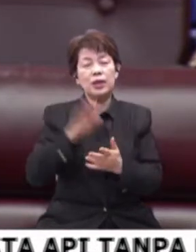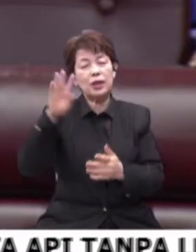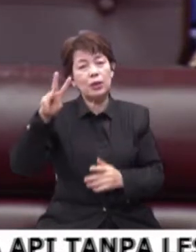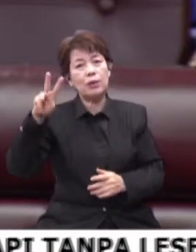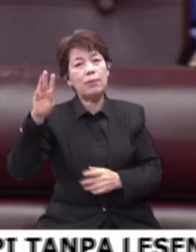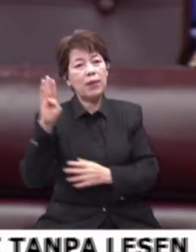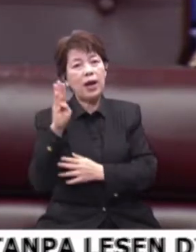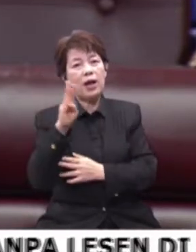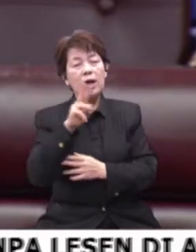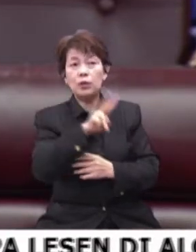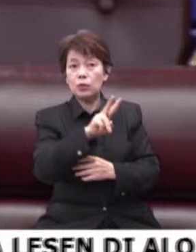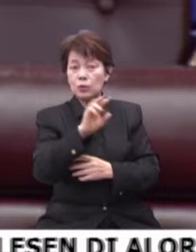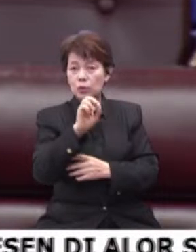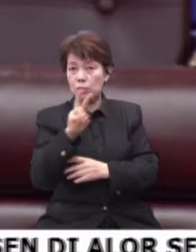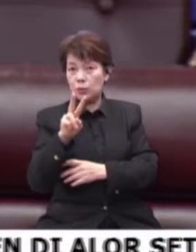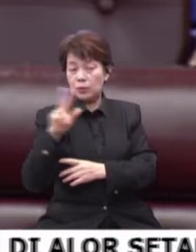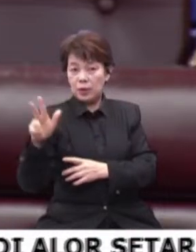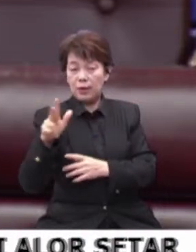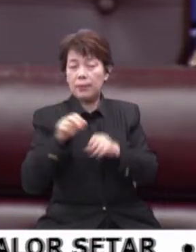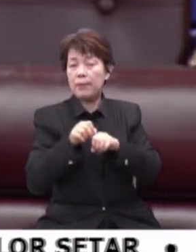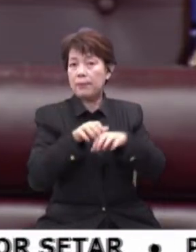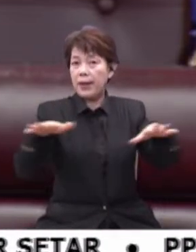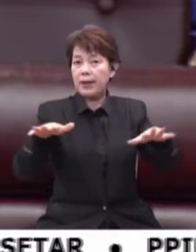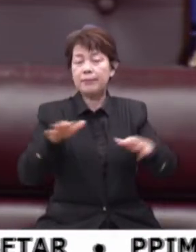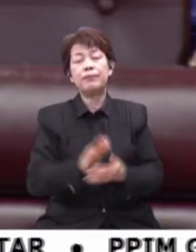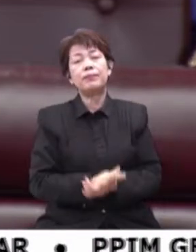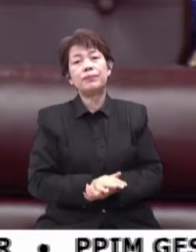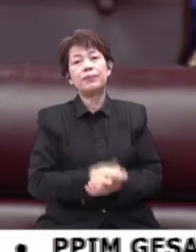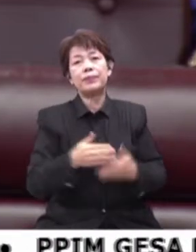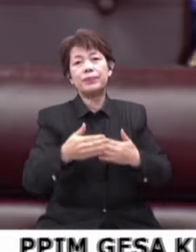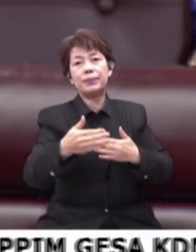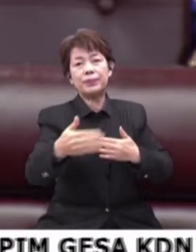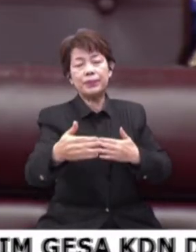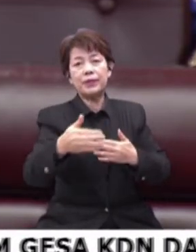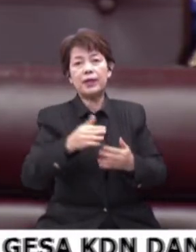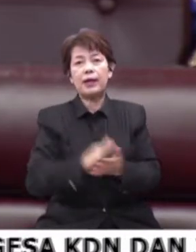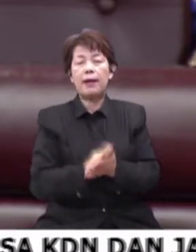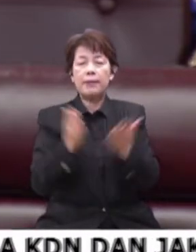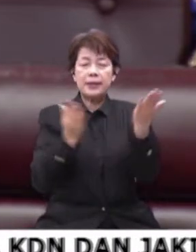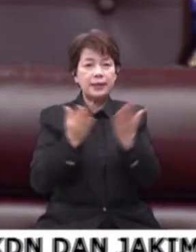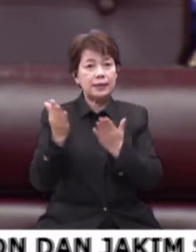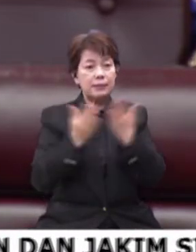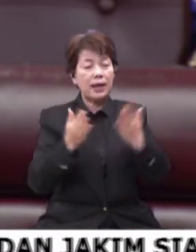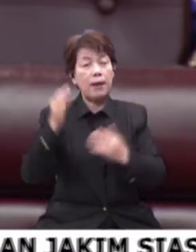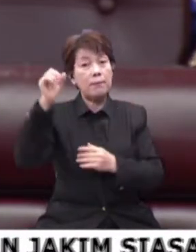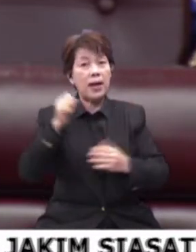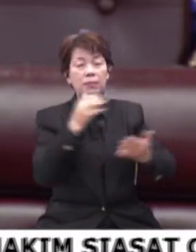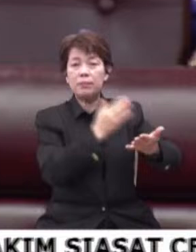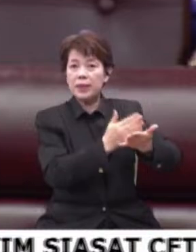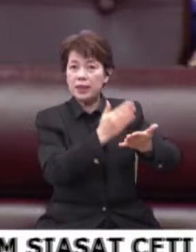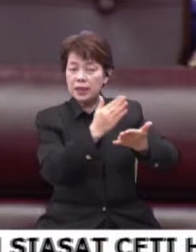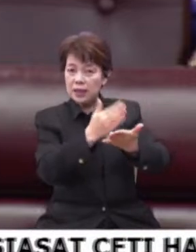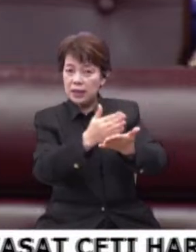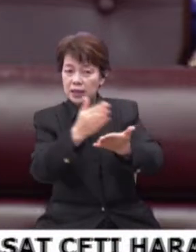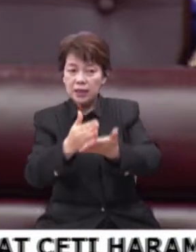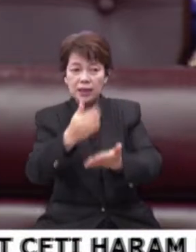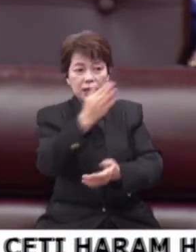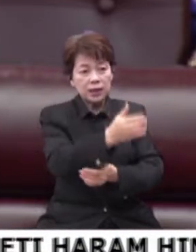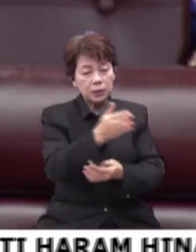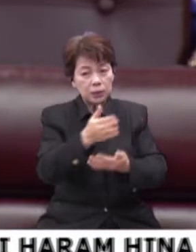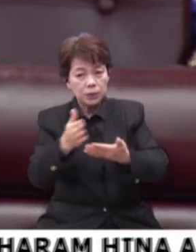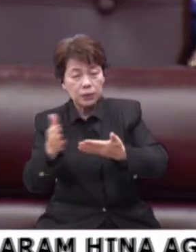tahun 2023 ini bagi memastikan liputan prehematan bus berhenti-henti terutamanya bagi